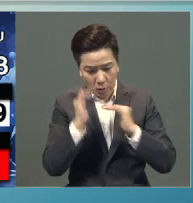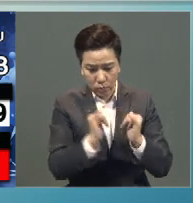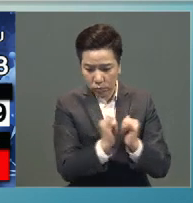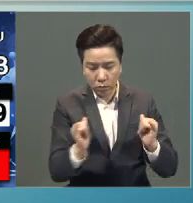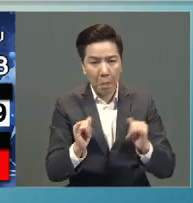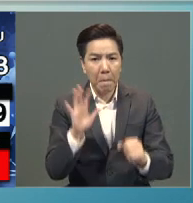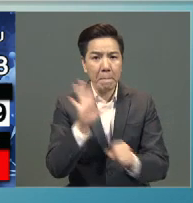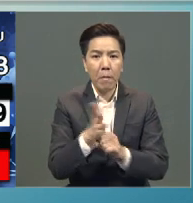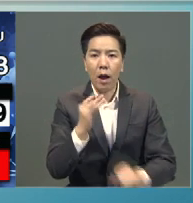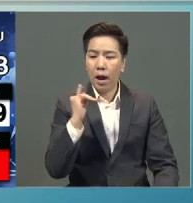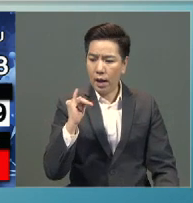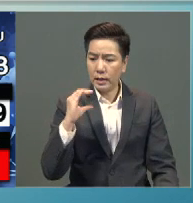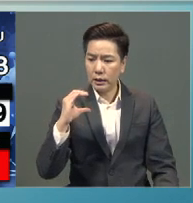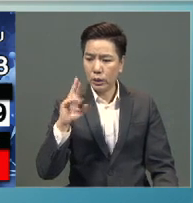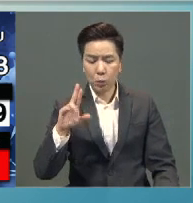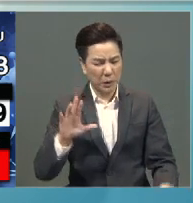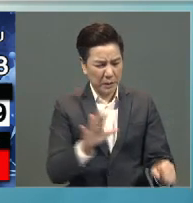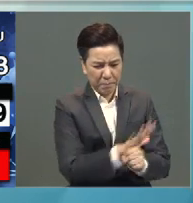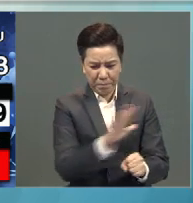นางสาวเมกายังพรุ่งนำมากๆเลยนะครับข่าวที่เราเห็นนะครับตอนนี้ฉันนาฬิกาถือว่าวิกฤตแล้วนะครับเพราะว่าเตียงไม่พอนะคะICU